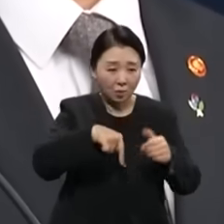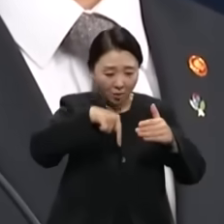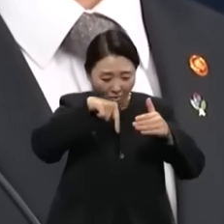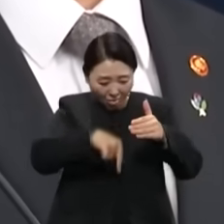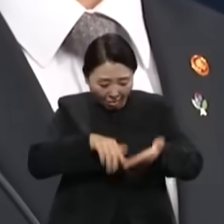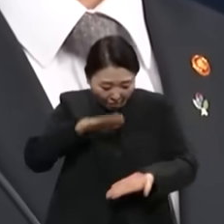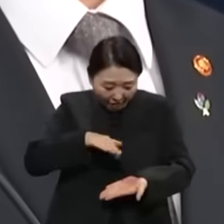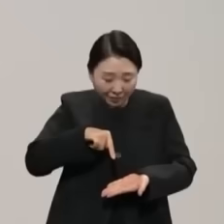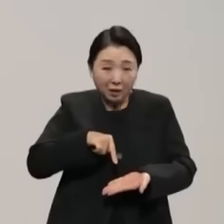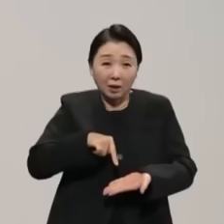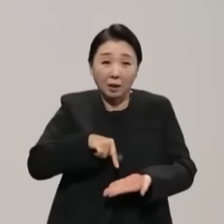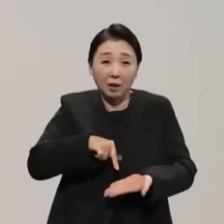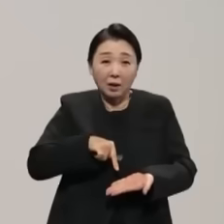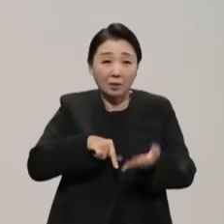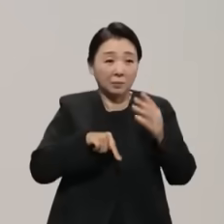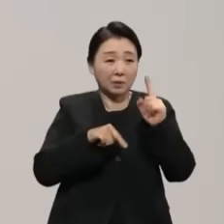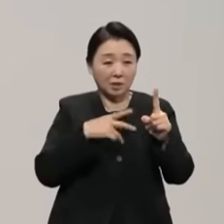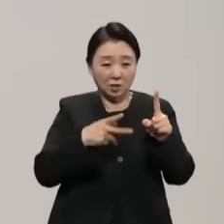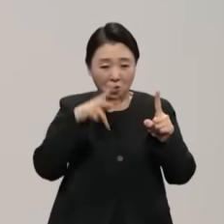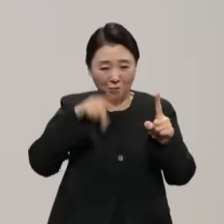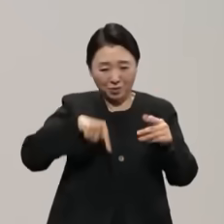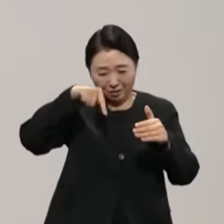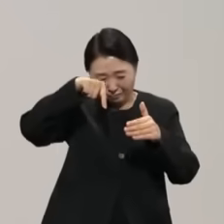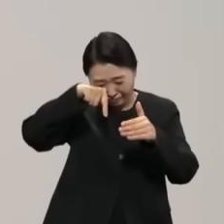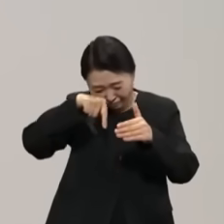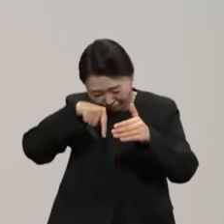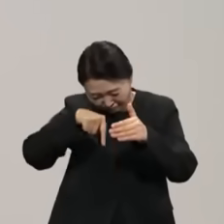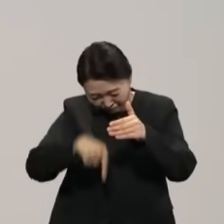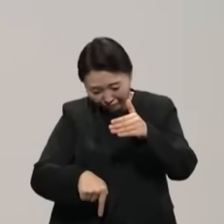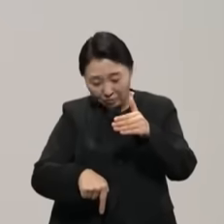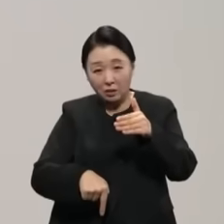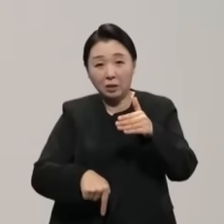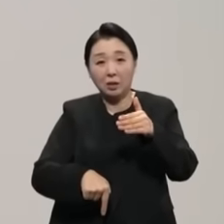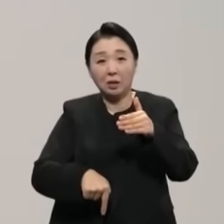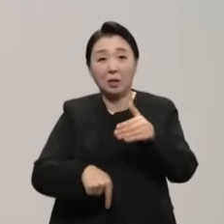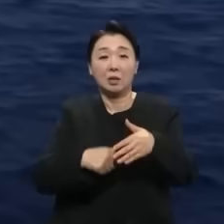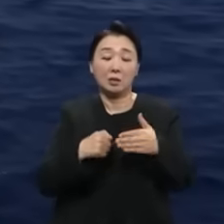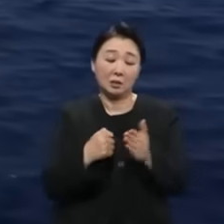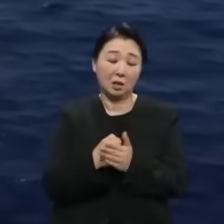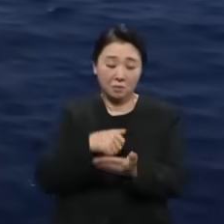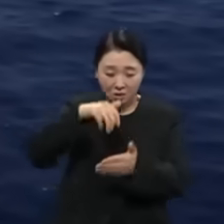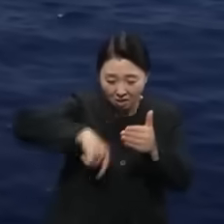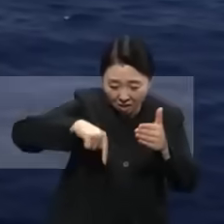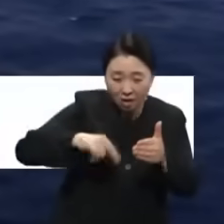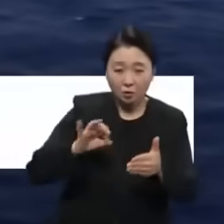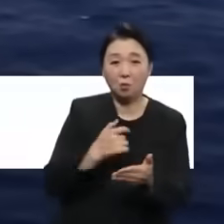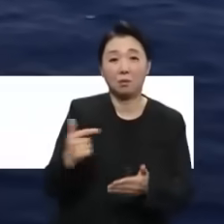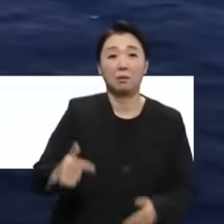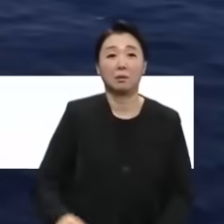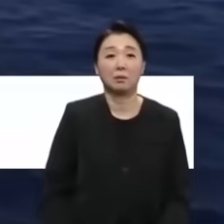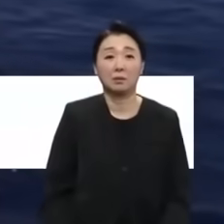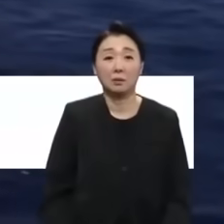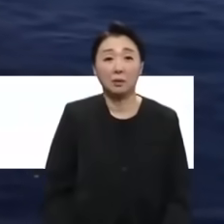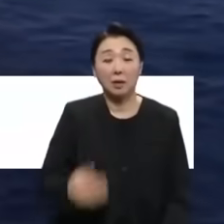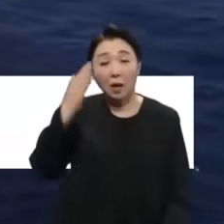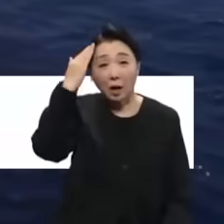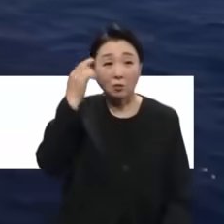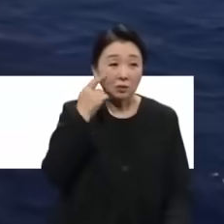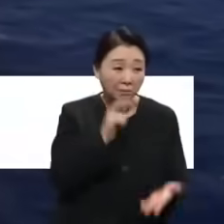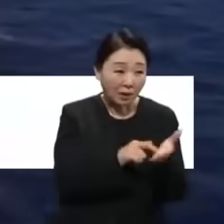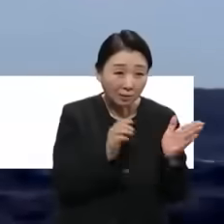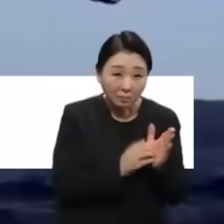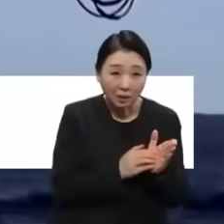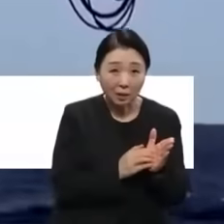얕지만 이번엔 1km 넘는 심라 채굴 비용이 더 커질 수 있습니다 그가 국내에서 발견은 됐어도